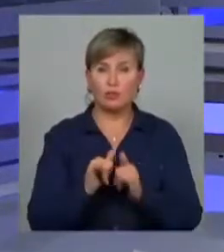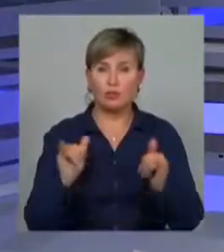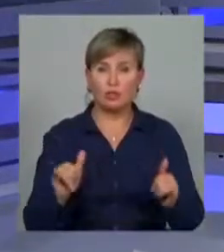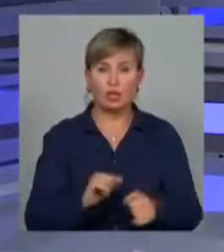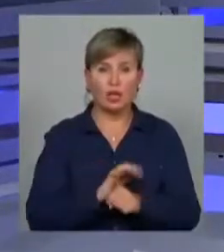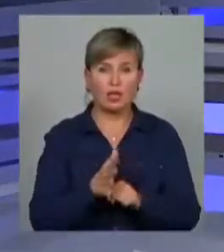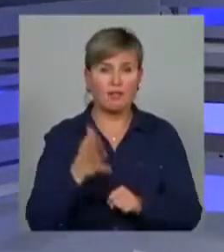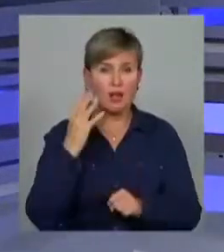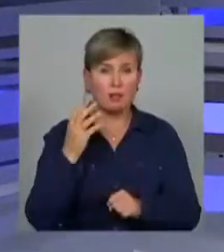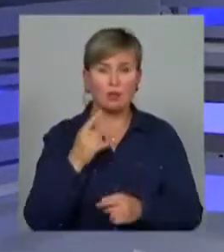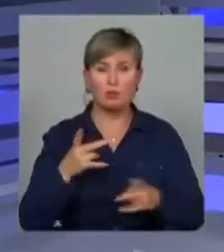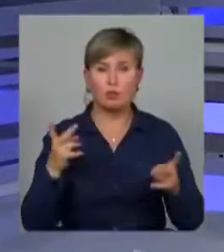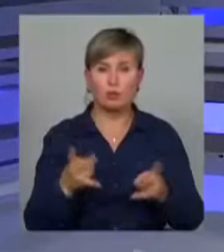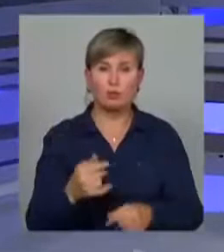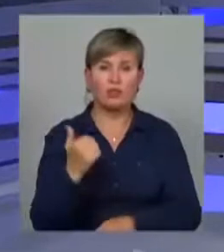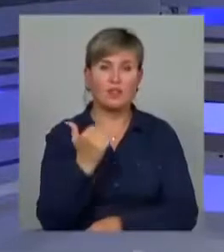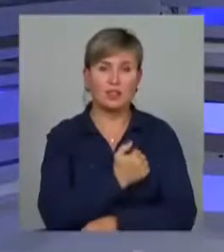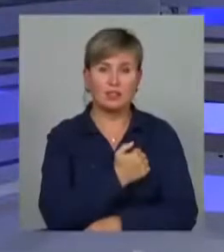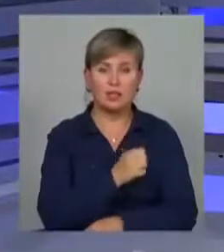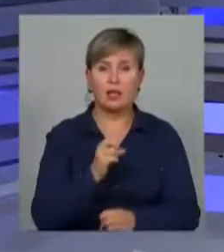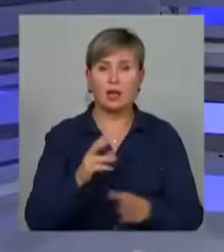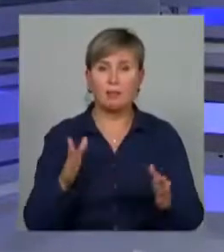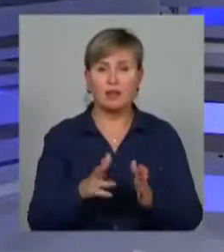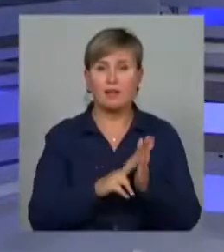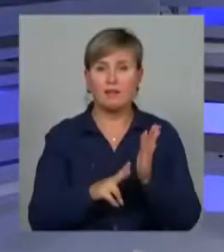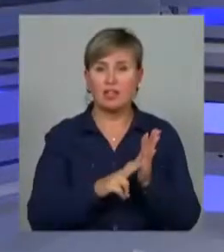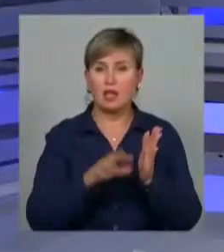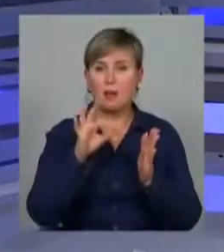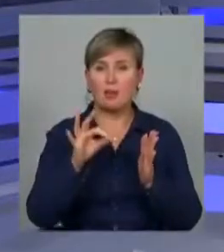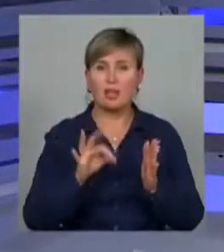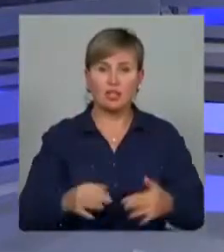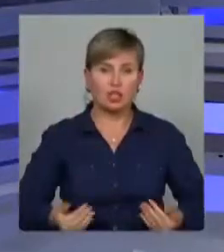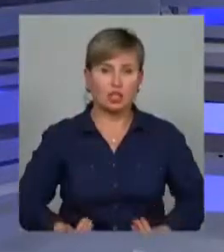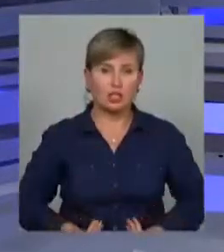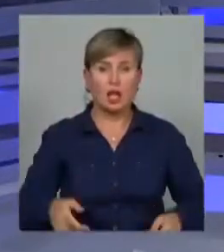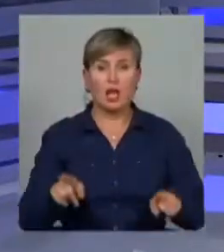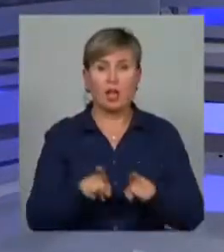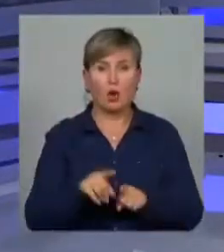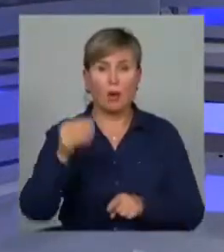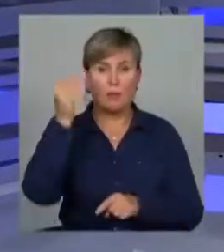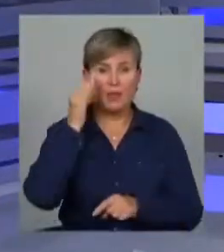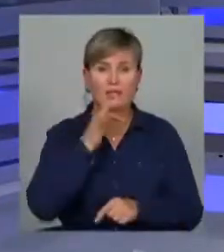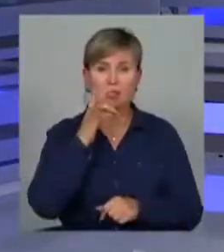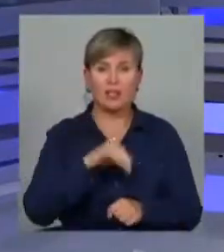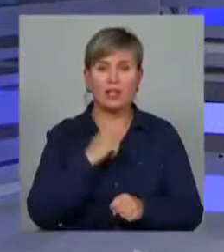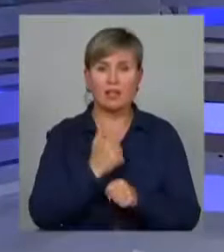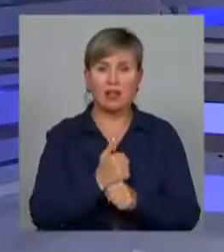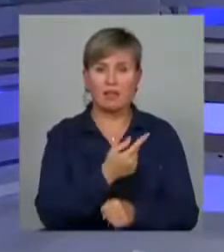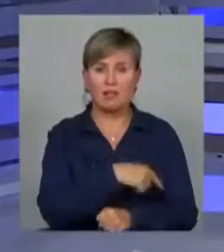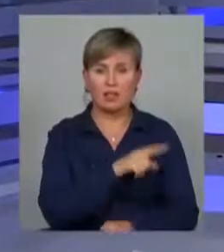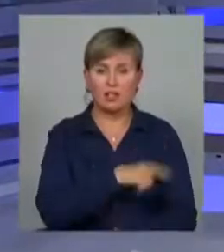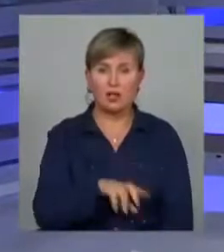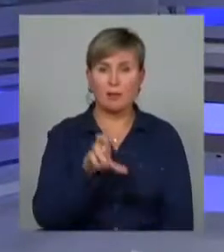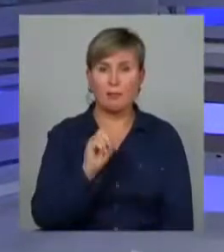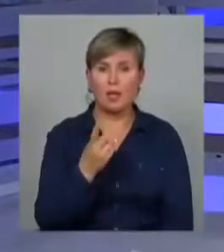в Алматы, понадобится вакцинация как минимум 80% жителей. Такое мнение выразил главный санврач города